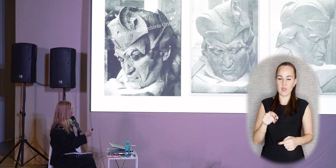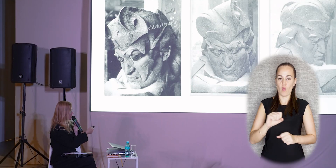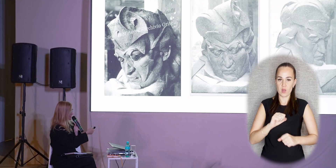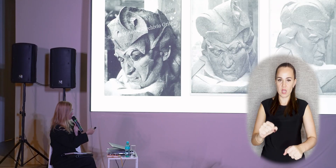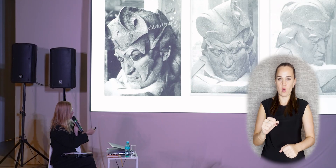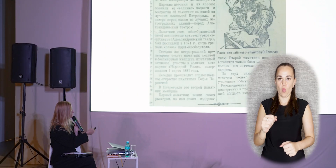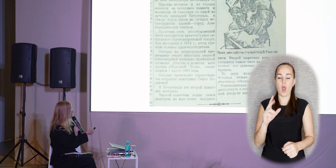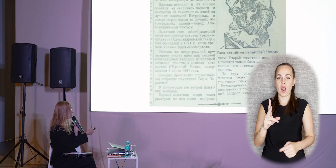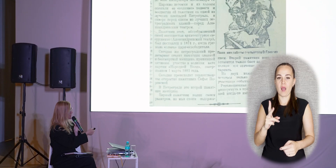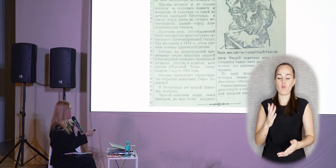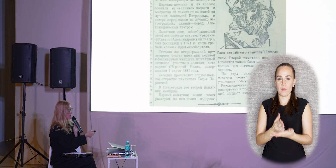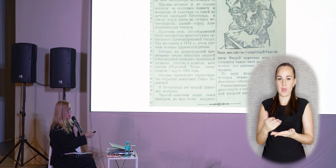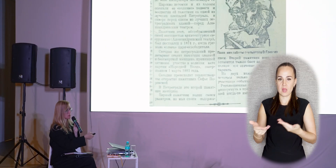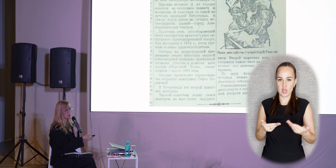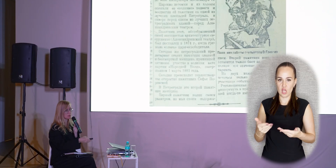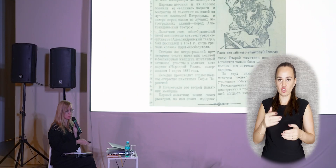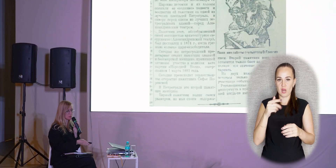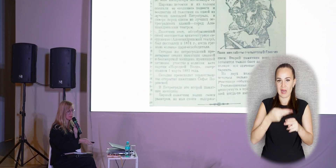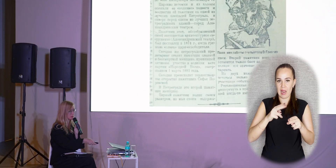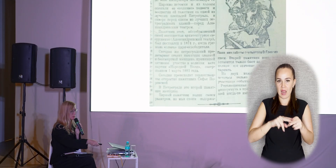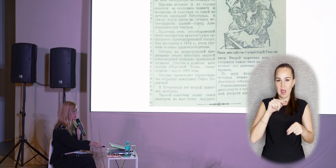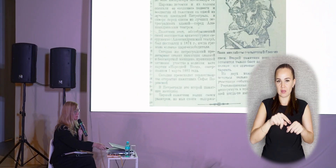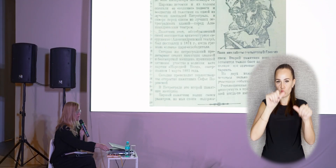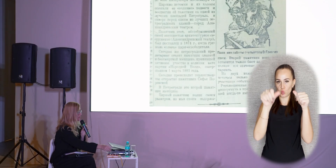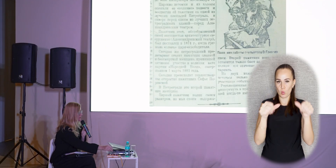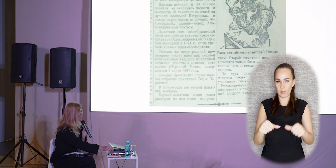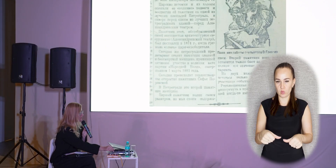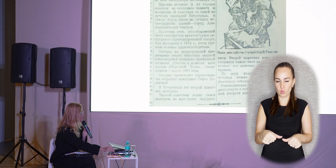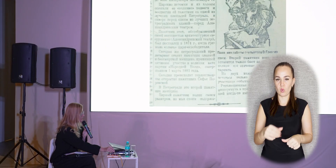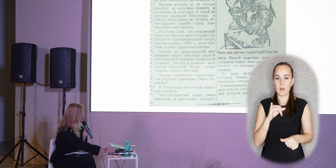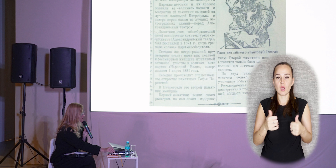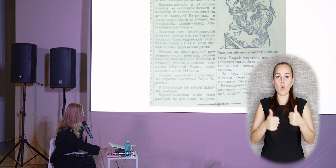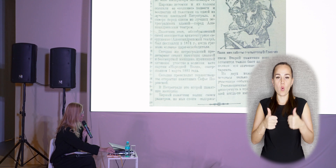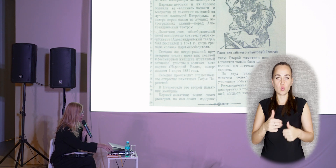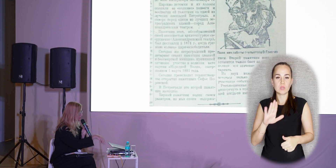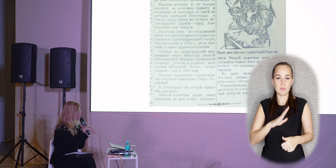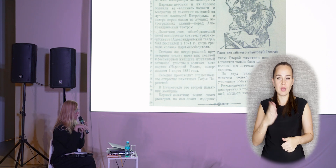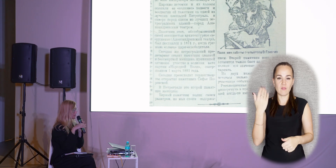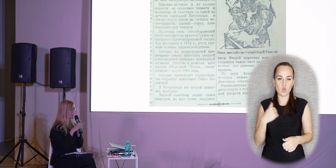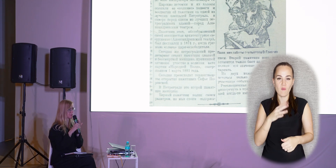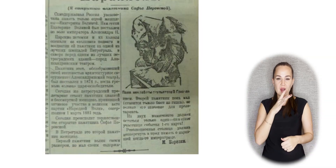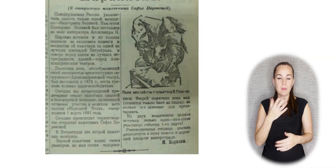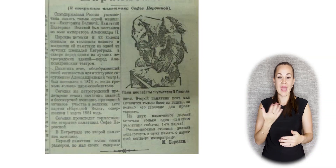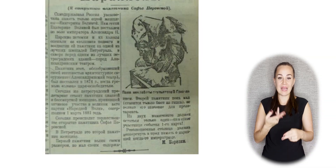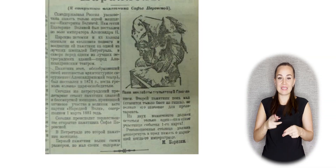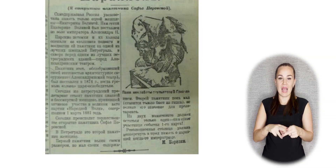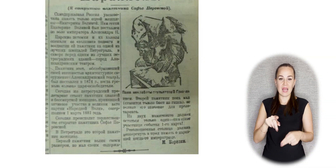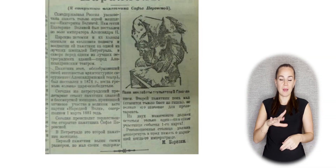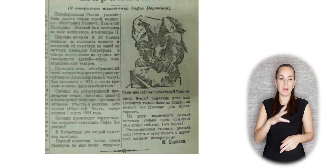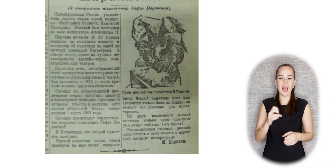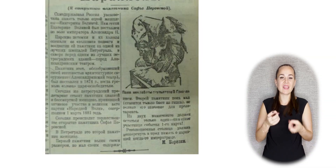героя, который изображается. И мы знаем, что другие конкурсы, которые проходили в то время, тоже, в общем-то, если это было